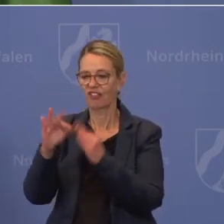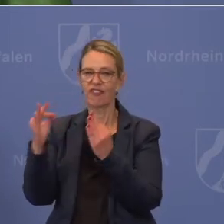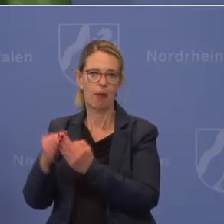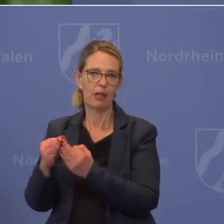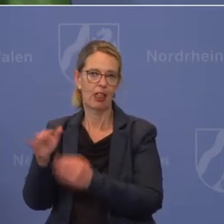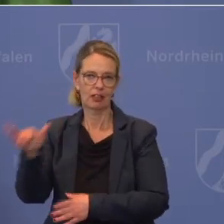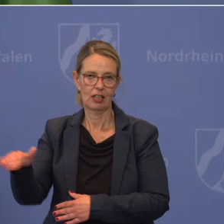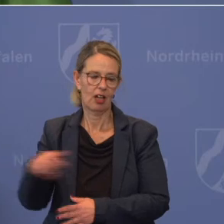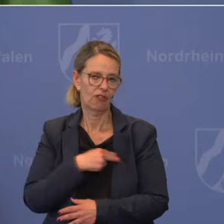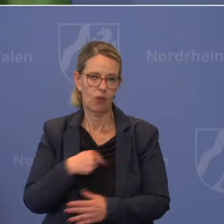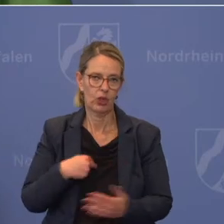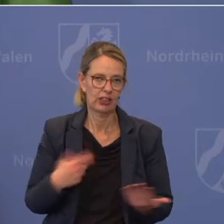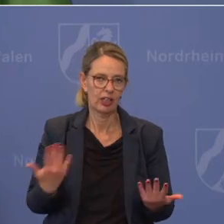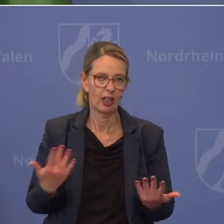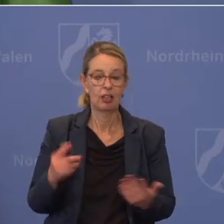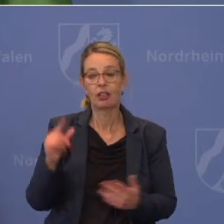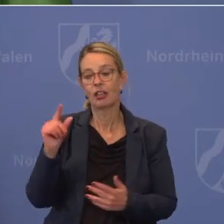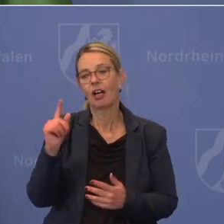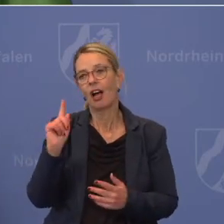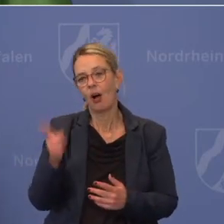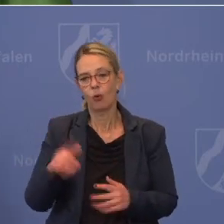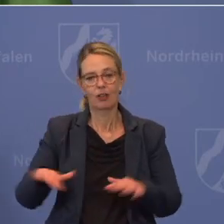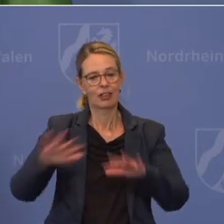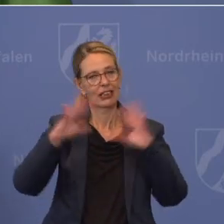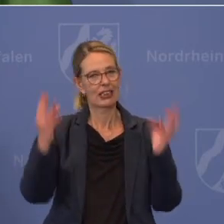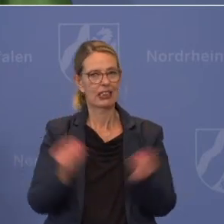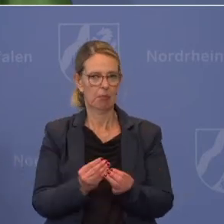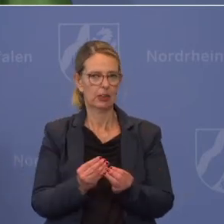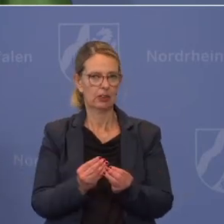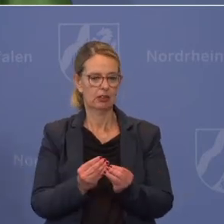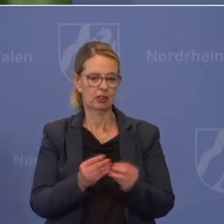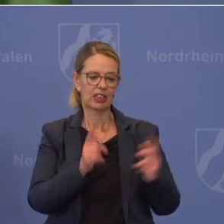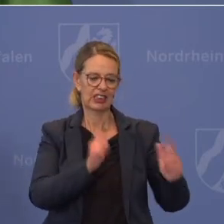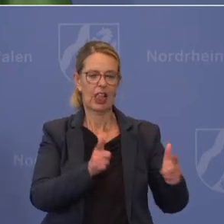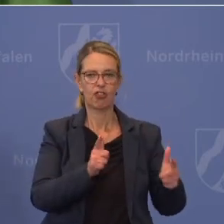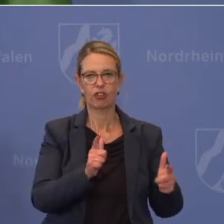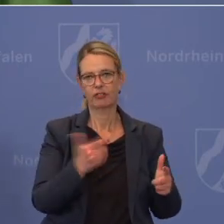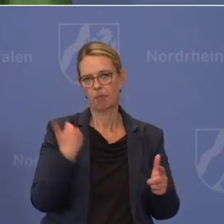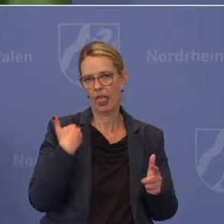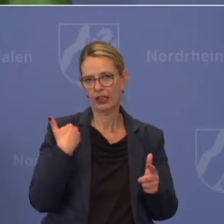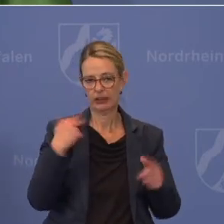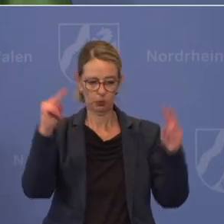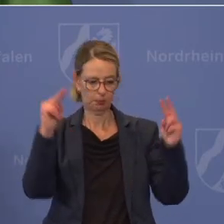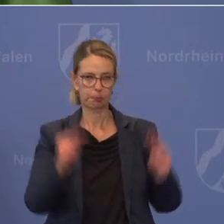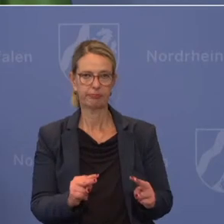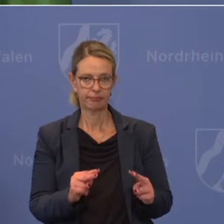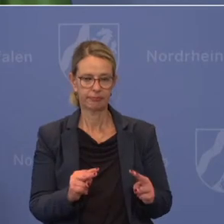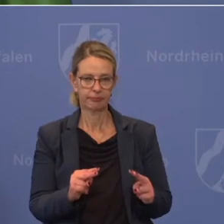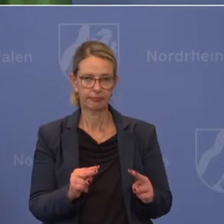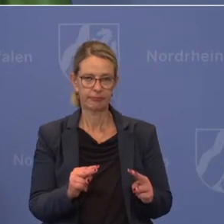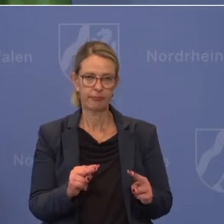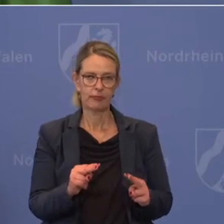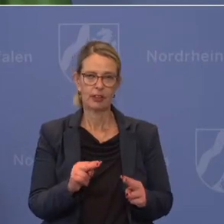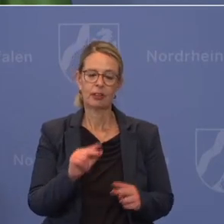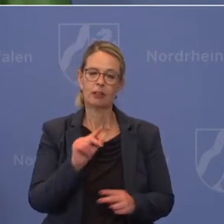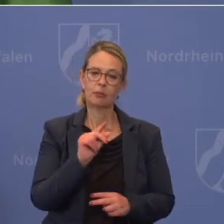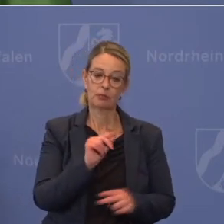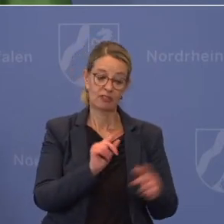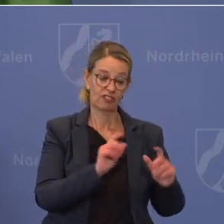und stellt eine wichtige zusätzliche Entlastung dar. Und das ist ein neben